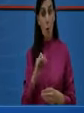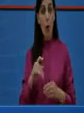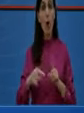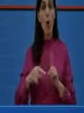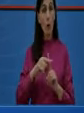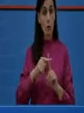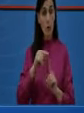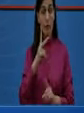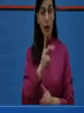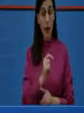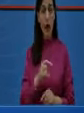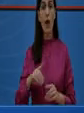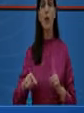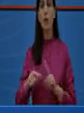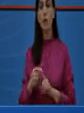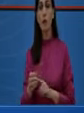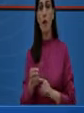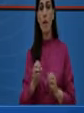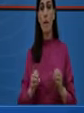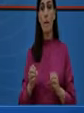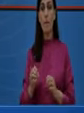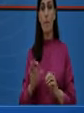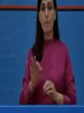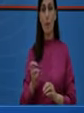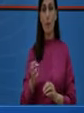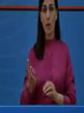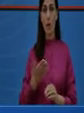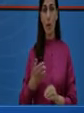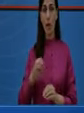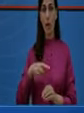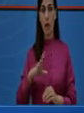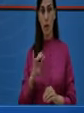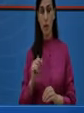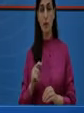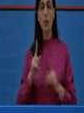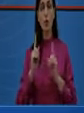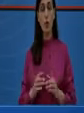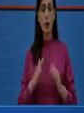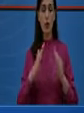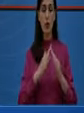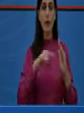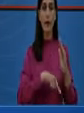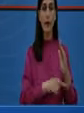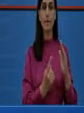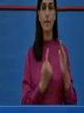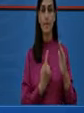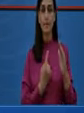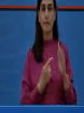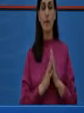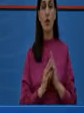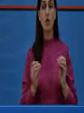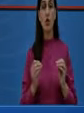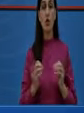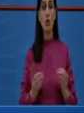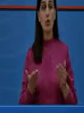dhe që janë në pritje të përgjigjes, të respektojnë karantinën për të qëndruar të vetë izoluar. Shkelja e rregullave